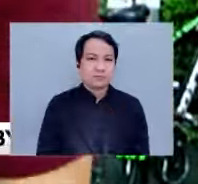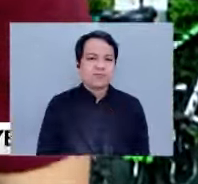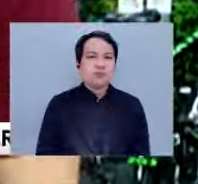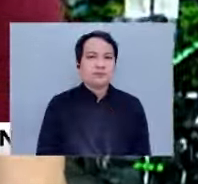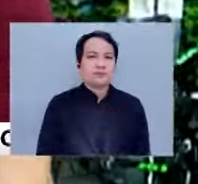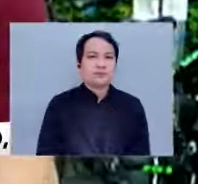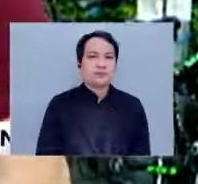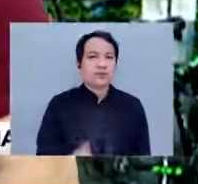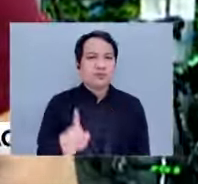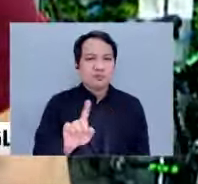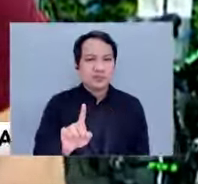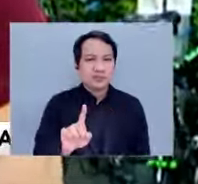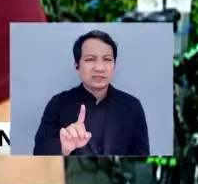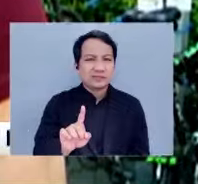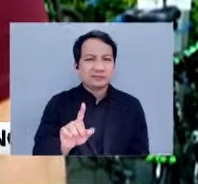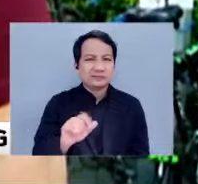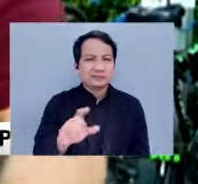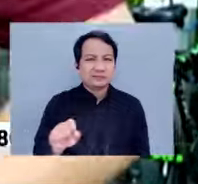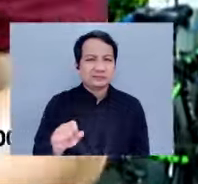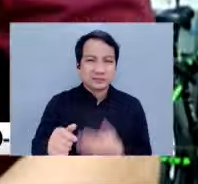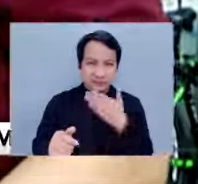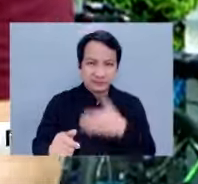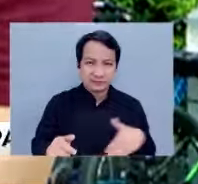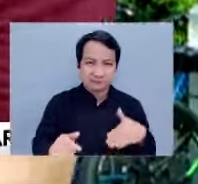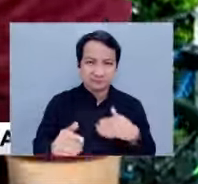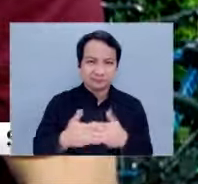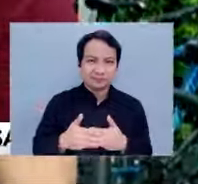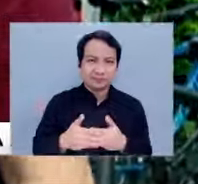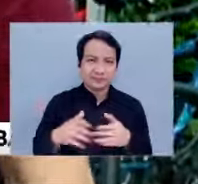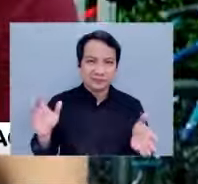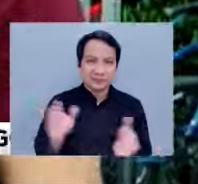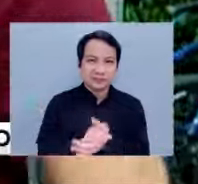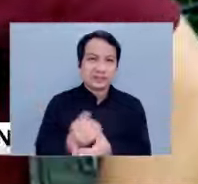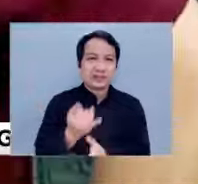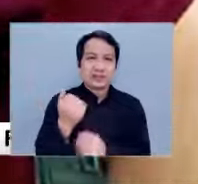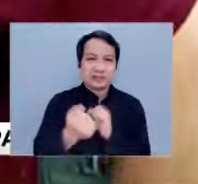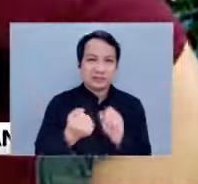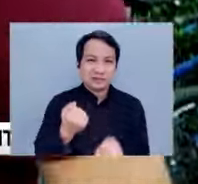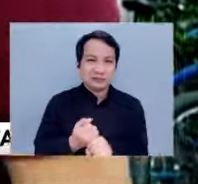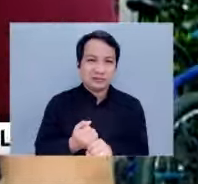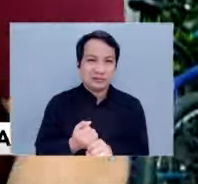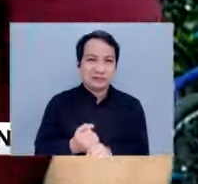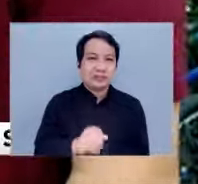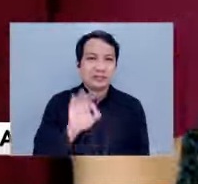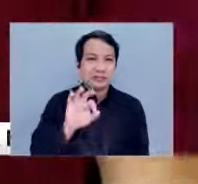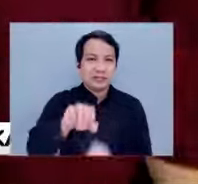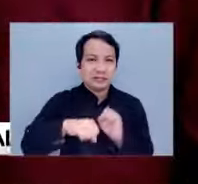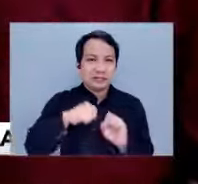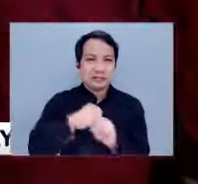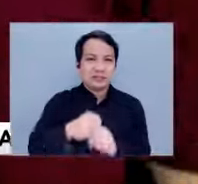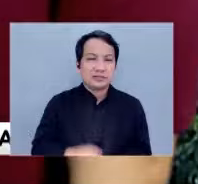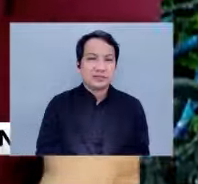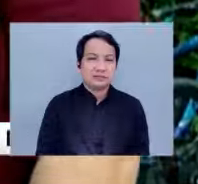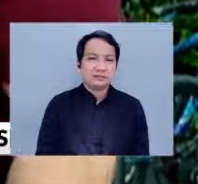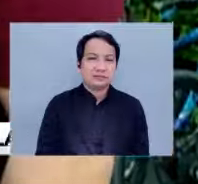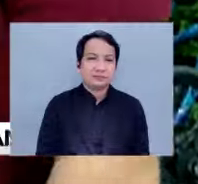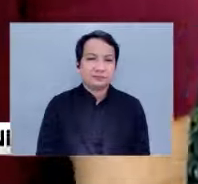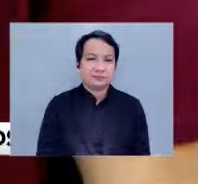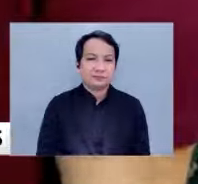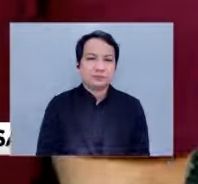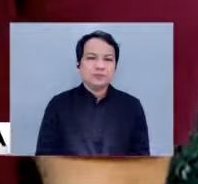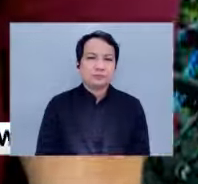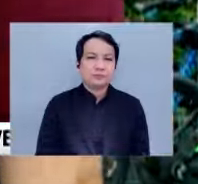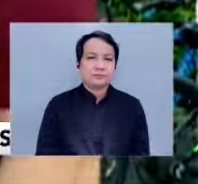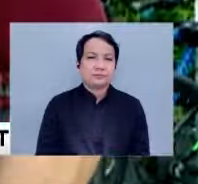klaseng status? From single to married. Wow! Ilang years na kayo? 9 years. Oh my gosh, 9 years.